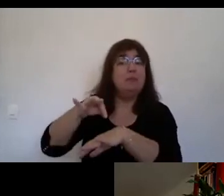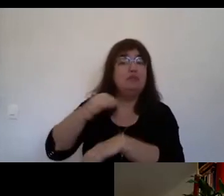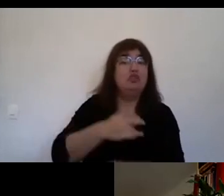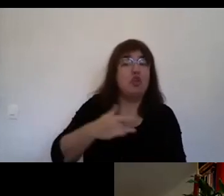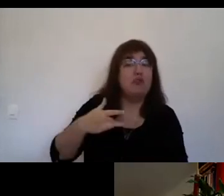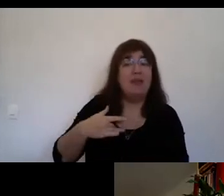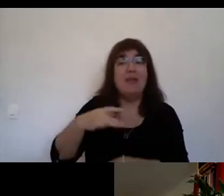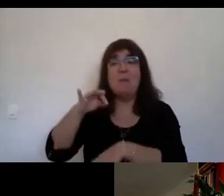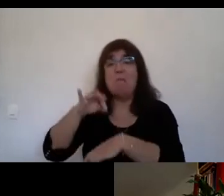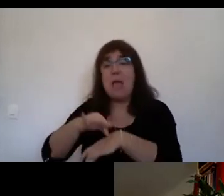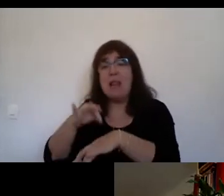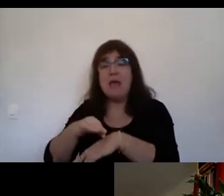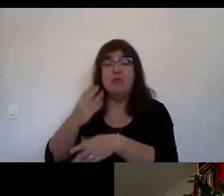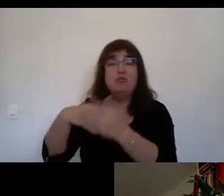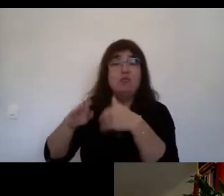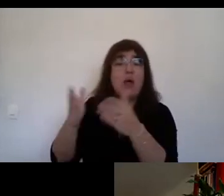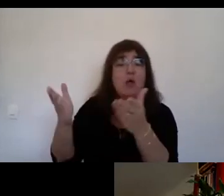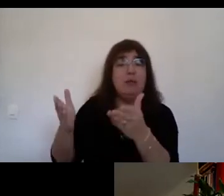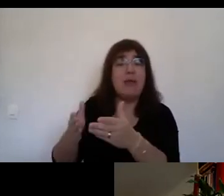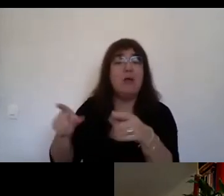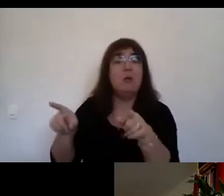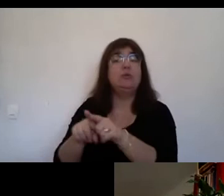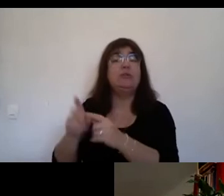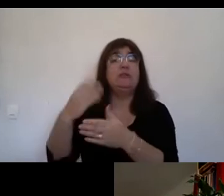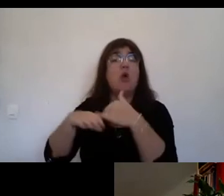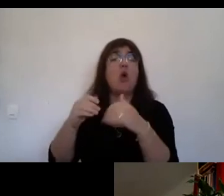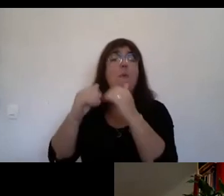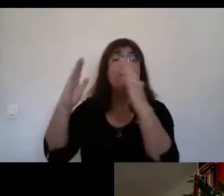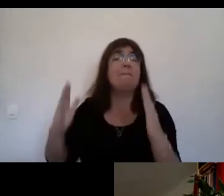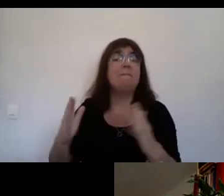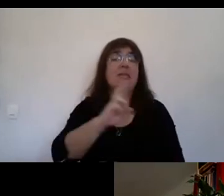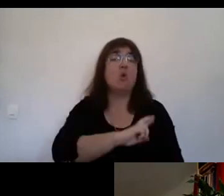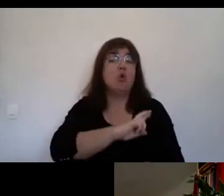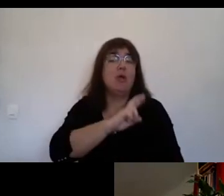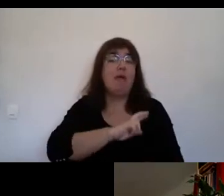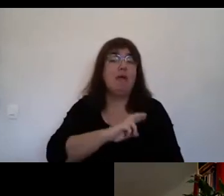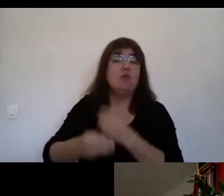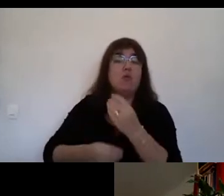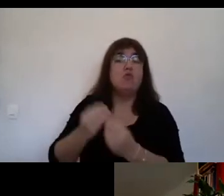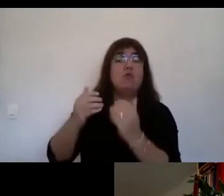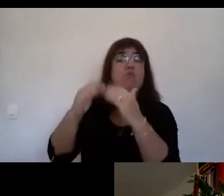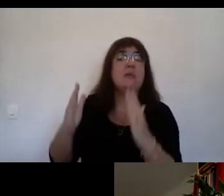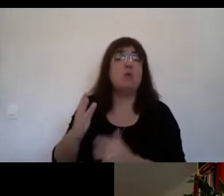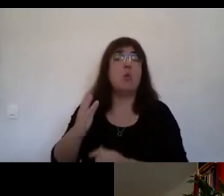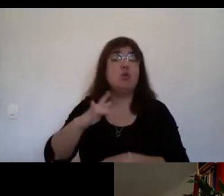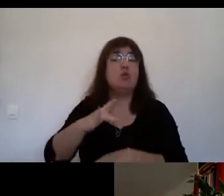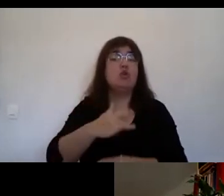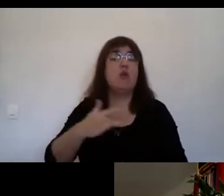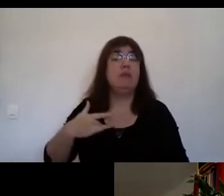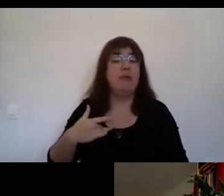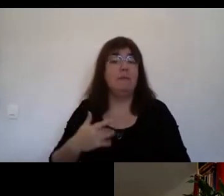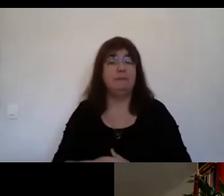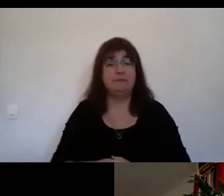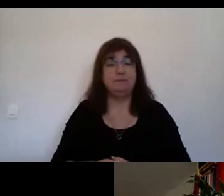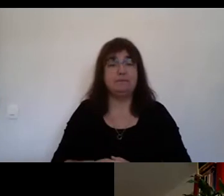également à des bénéficiaires des CEHPAD ou des maisons de santé. Et parmi ces bénéficiaires,